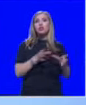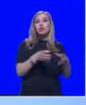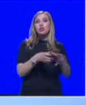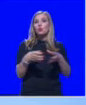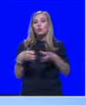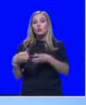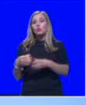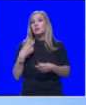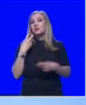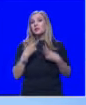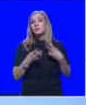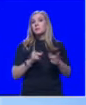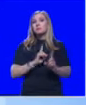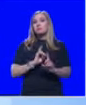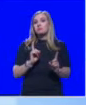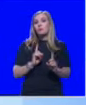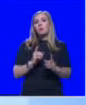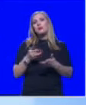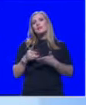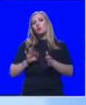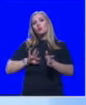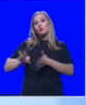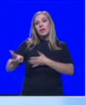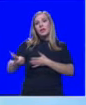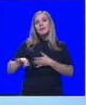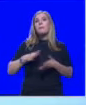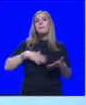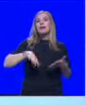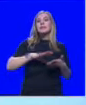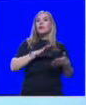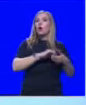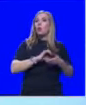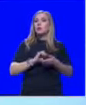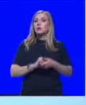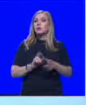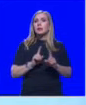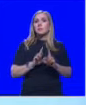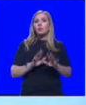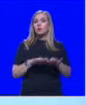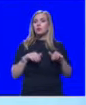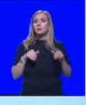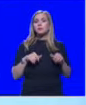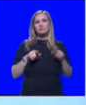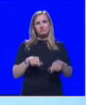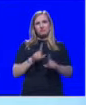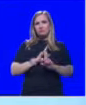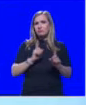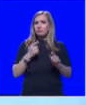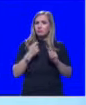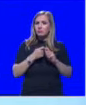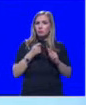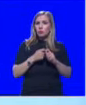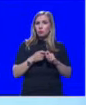няма с изключение на динамиката на местните коалиции, няма какво знае какво отстъпление. Но няма да го направят. И това